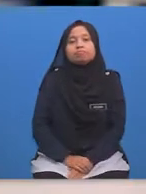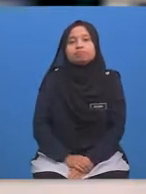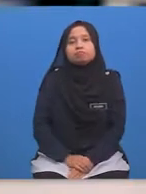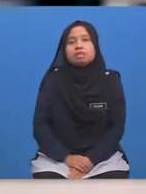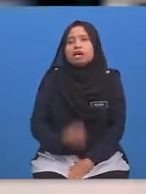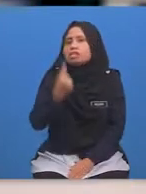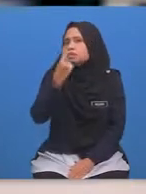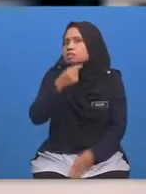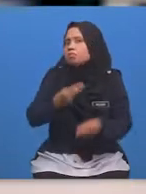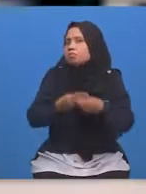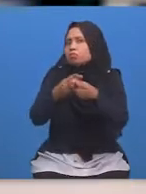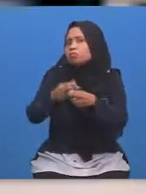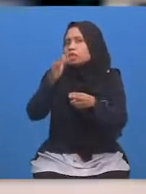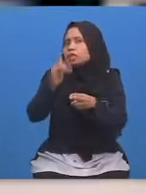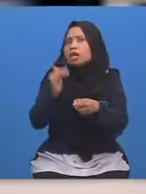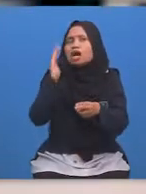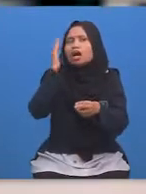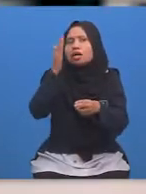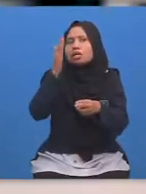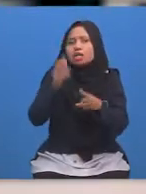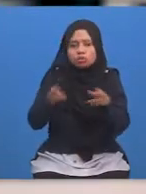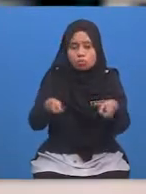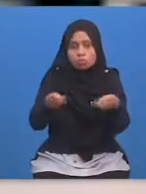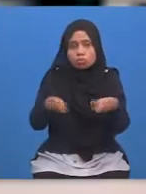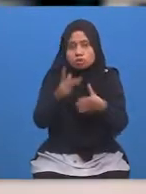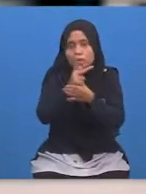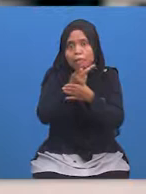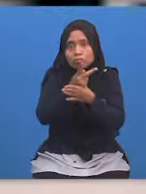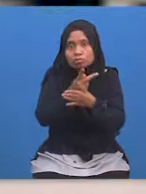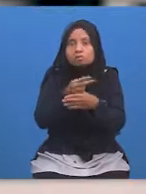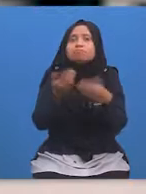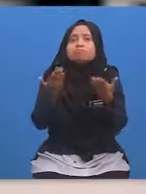Siapa pula yang akan menguruskan perkongsian ini?